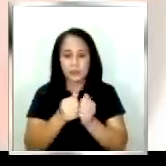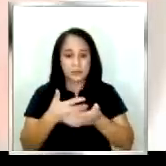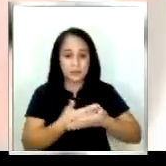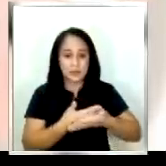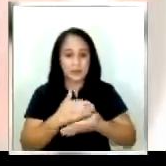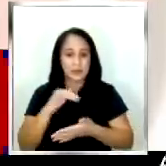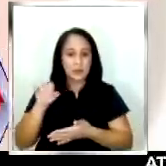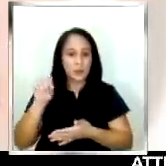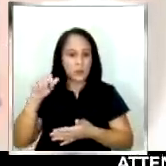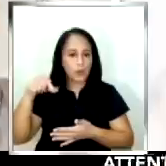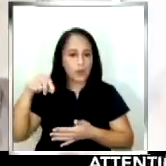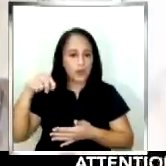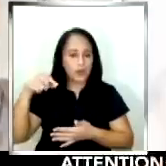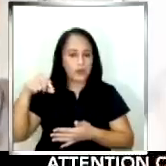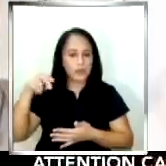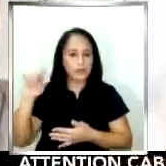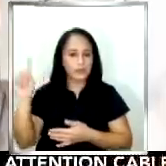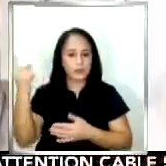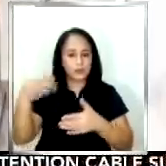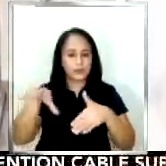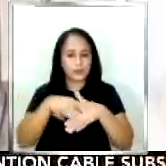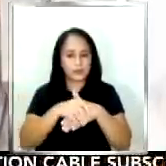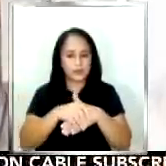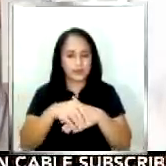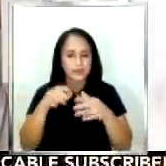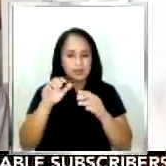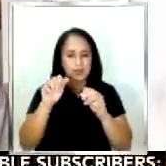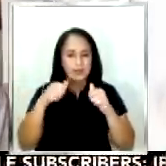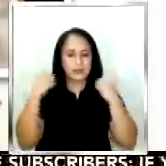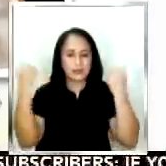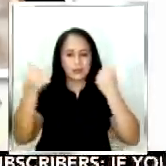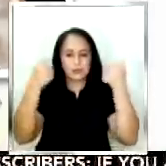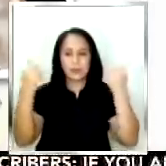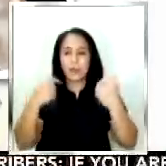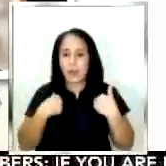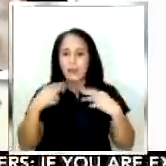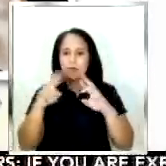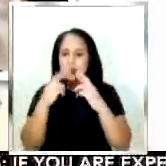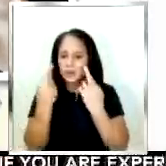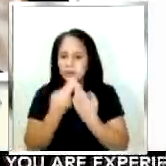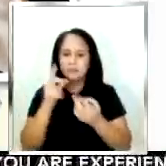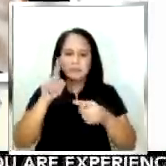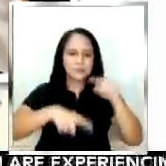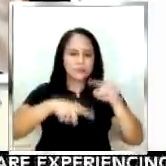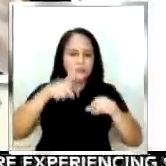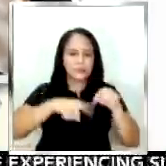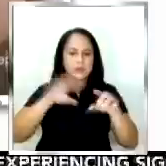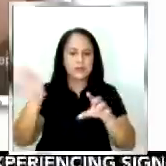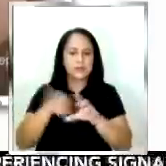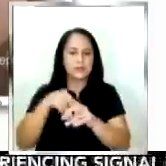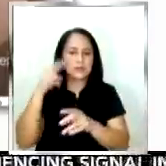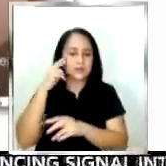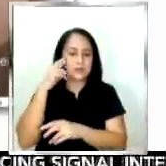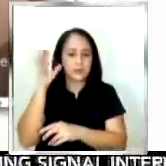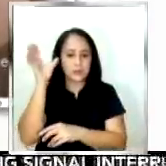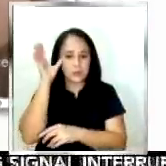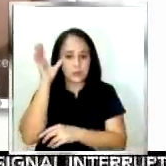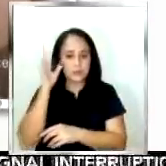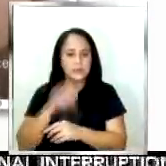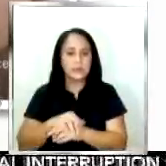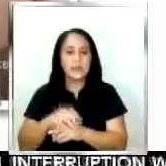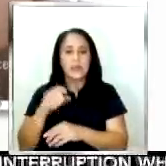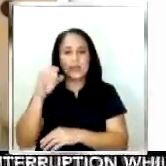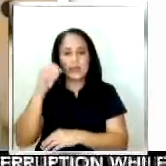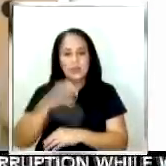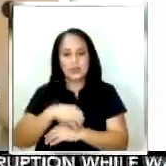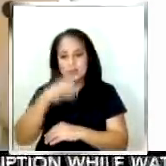first wedding anniversary. Present sa binyag ang ilang kaanak at malalapit na kaibigan kabilang si Raver Cruz na tumayong ninong. Sinundan